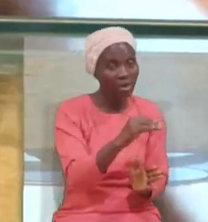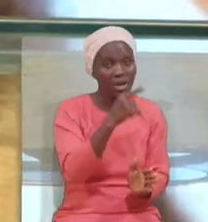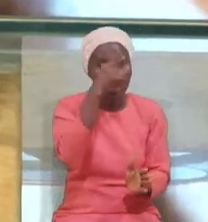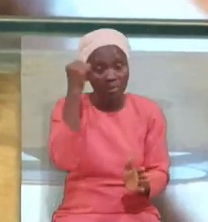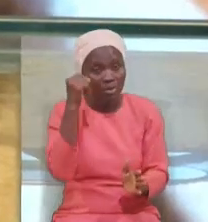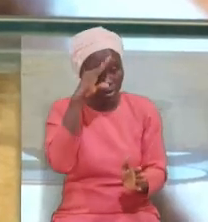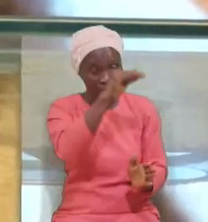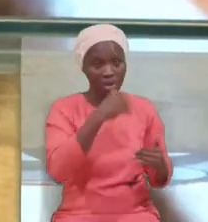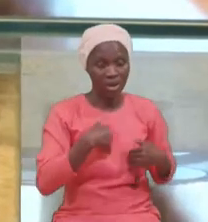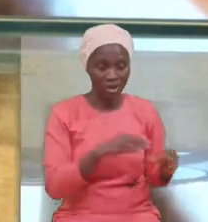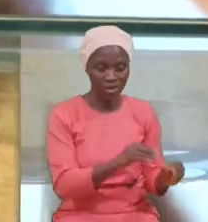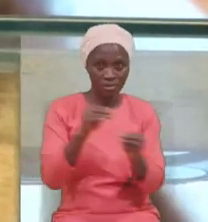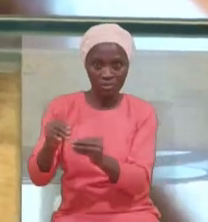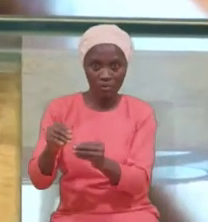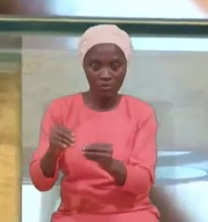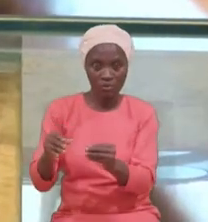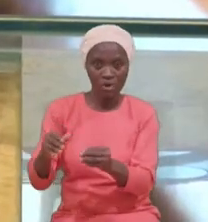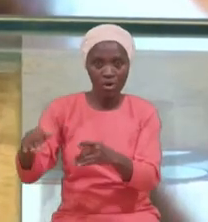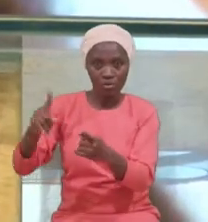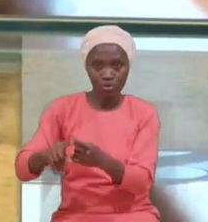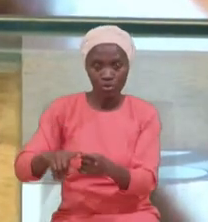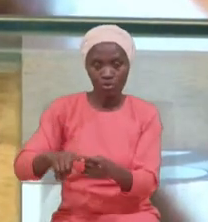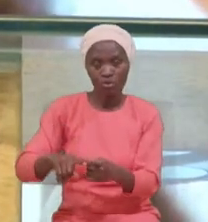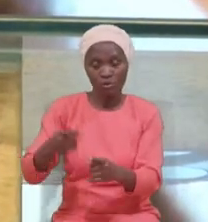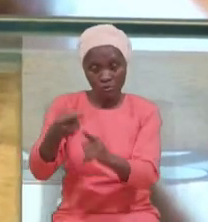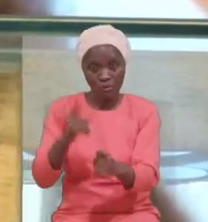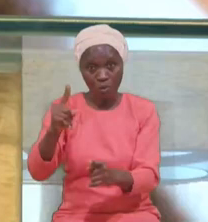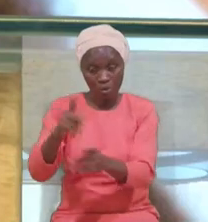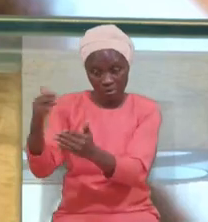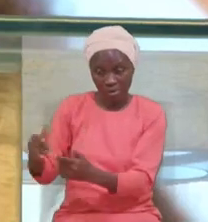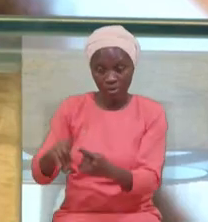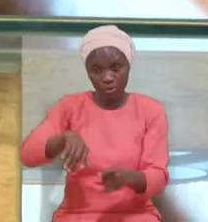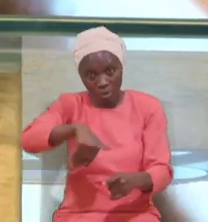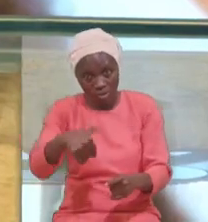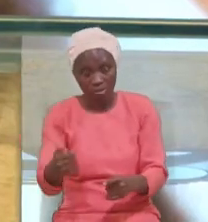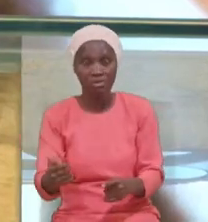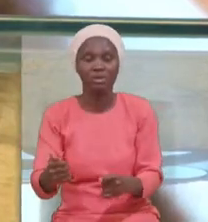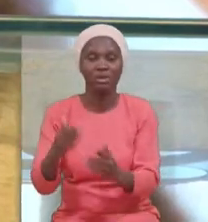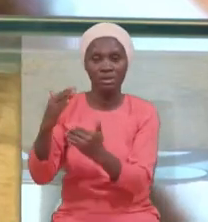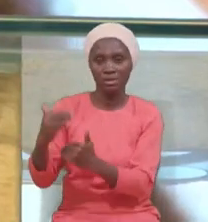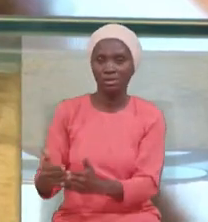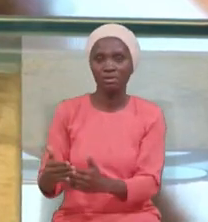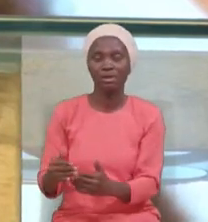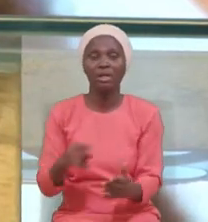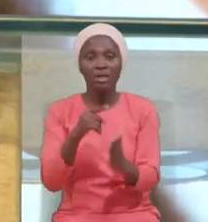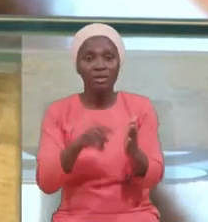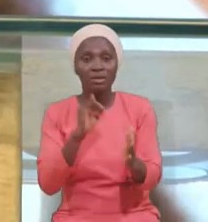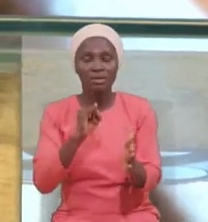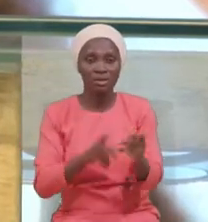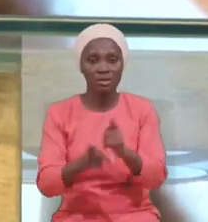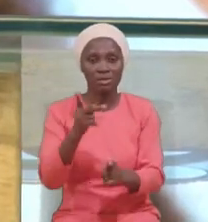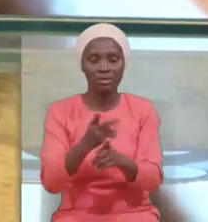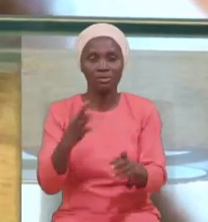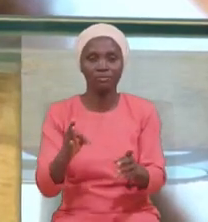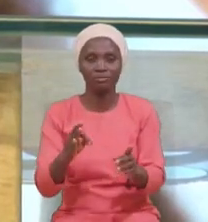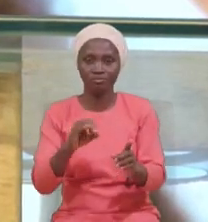la communauté peut même planifier de le tuer parce qu'il a quitté ce côté pour venir à ce côté. Voici l'une des